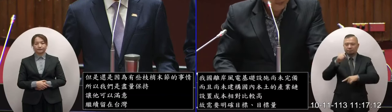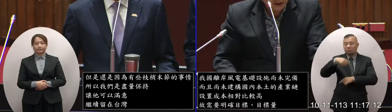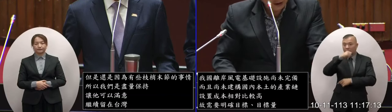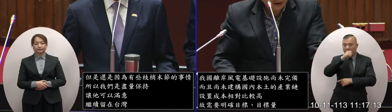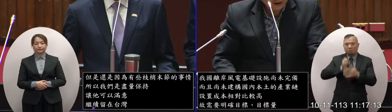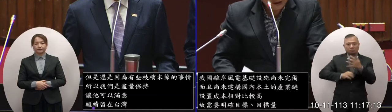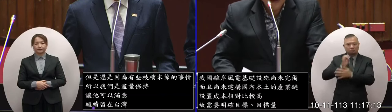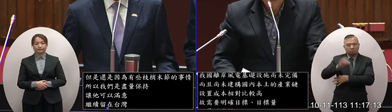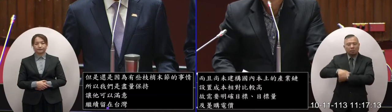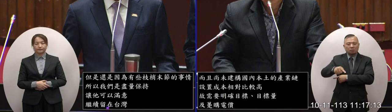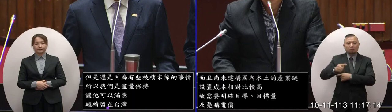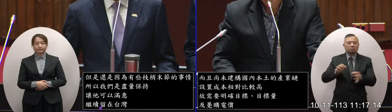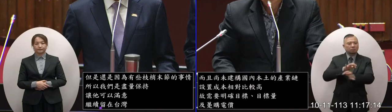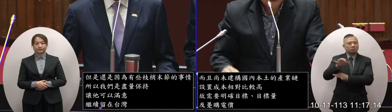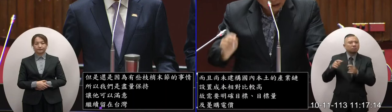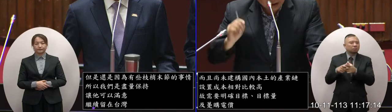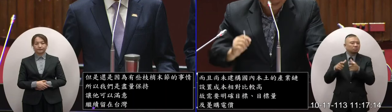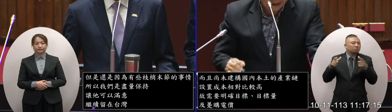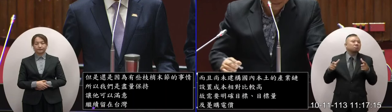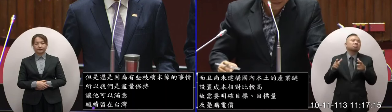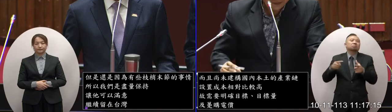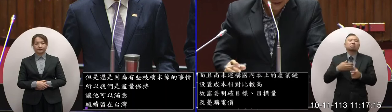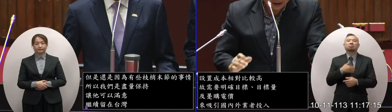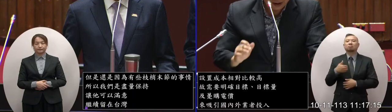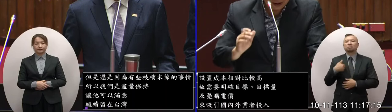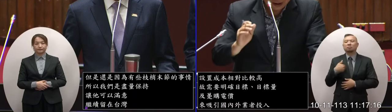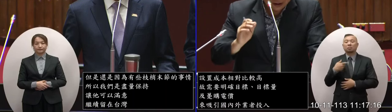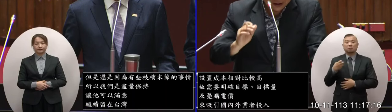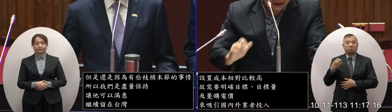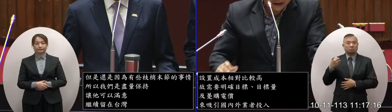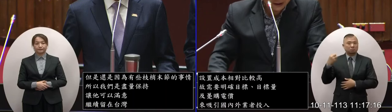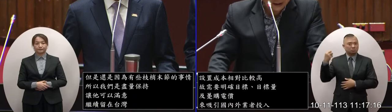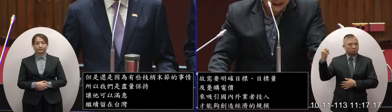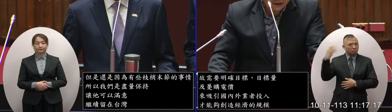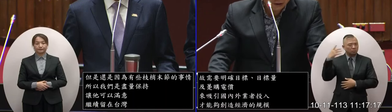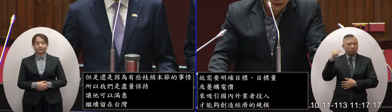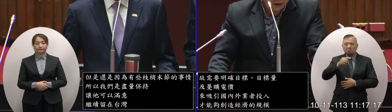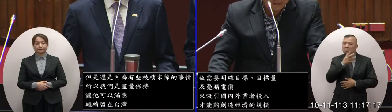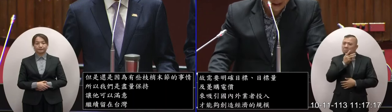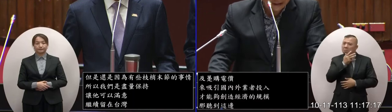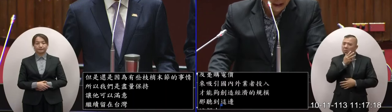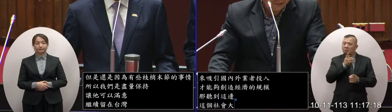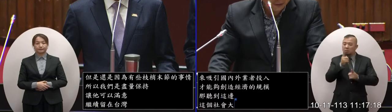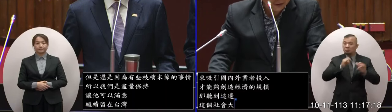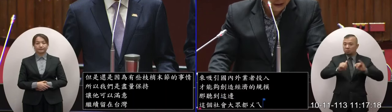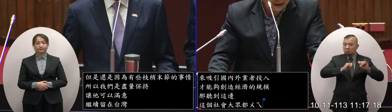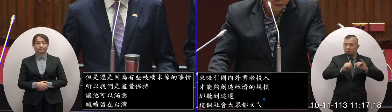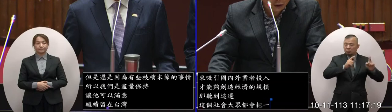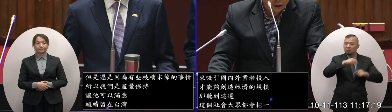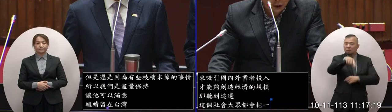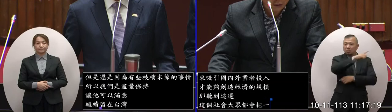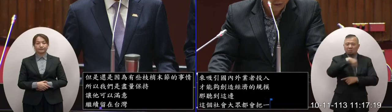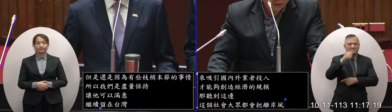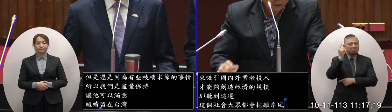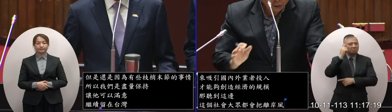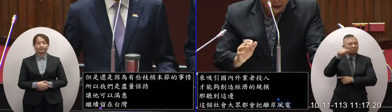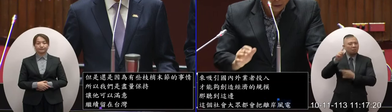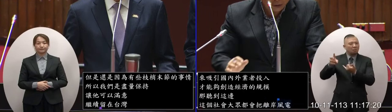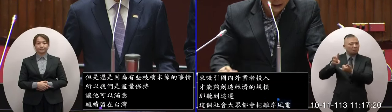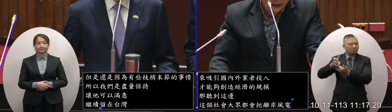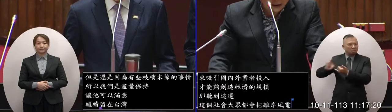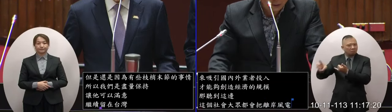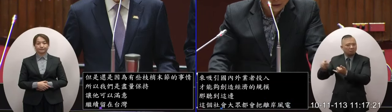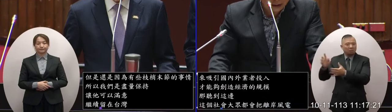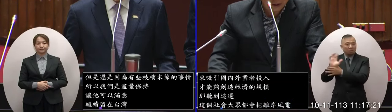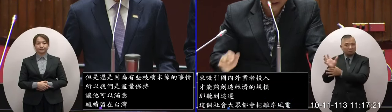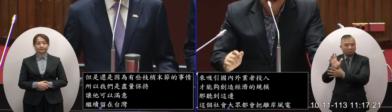模哦。那听到这边哦，这个社会大众都会把离岸风电啊、趸购汇